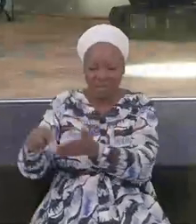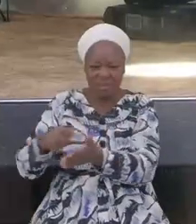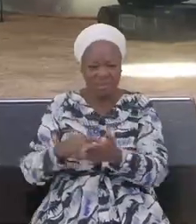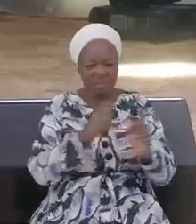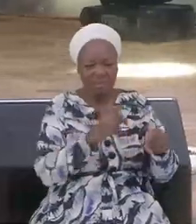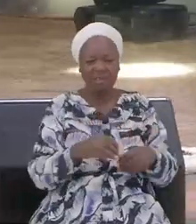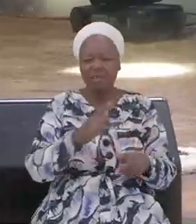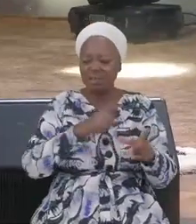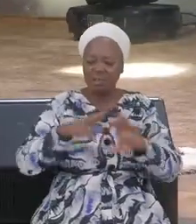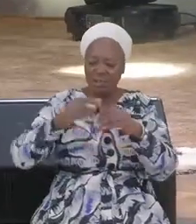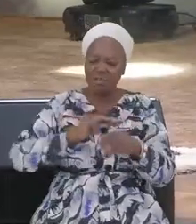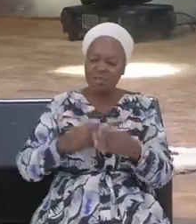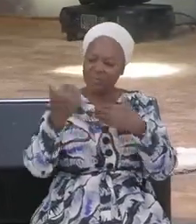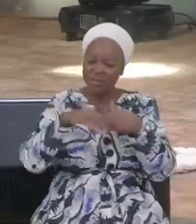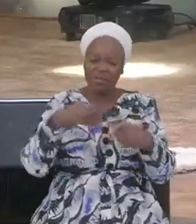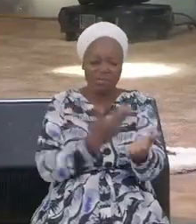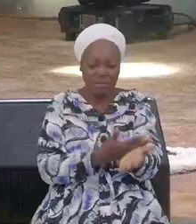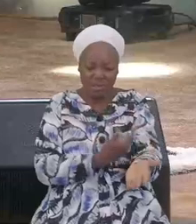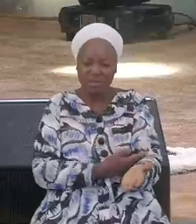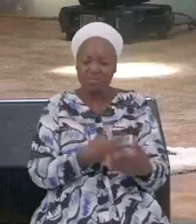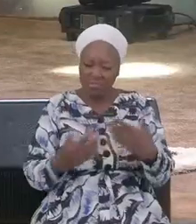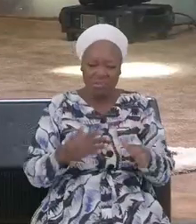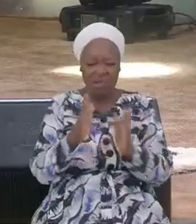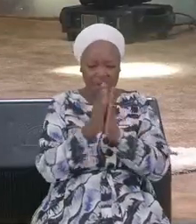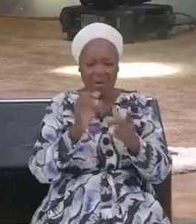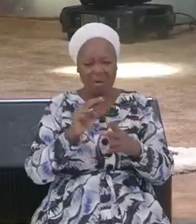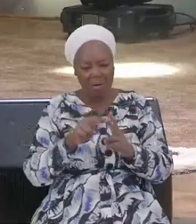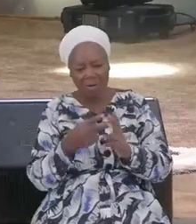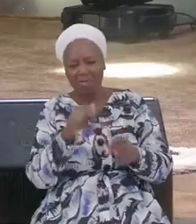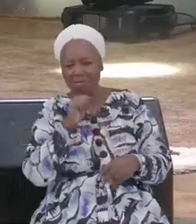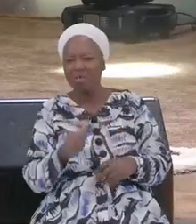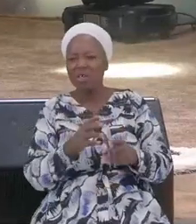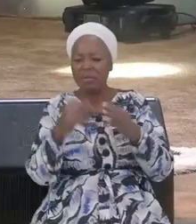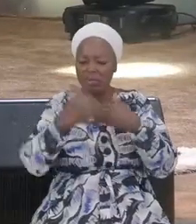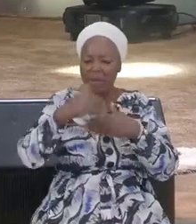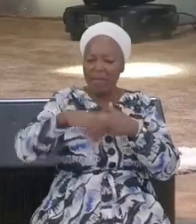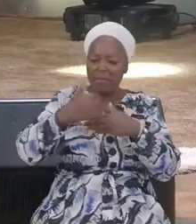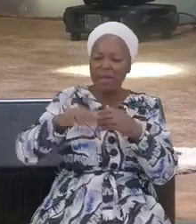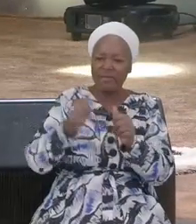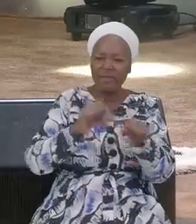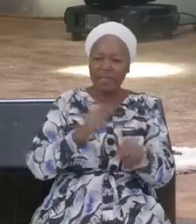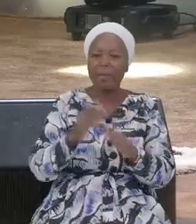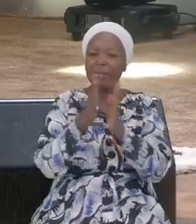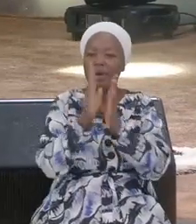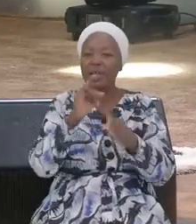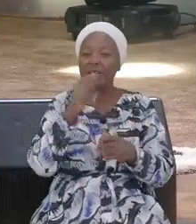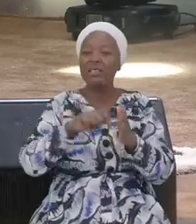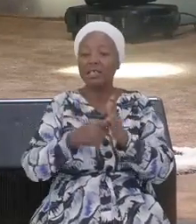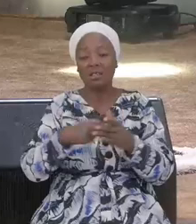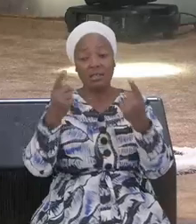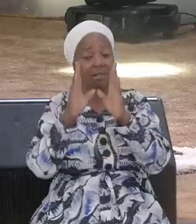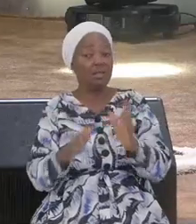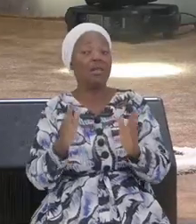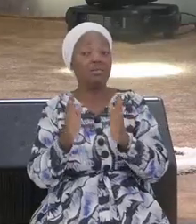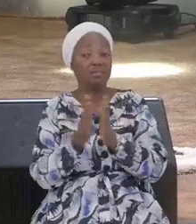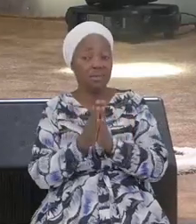dit la prière est la clé. Jésus a prié le matin, le soir. Prière est la clé, prière est la clé, prière est la clé. Les pécheurs prient aussi. La